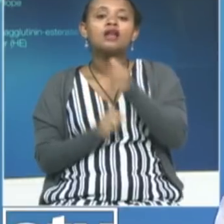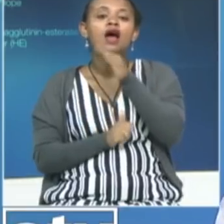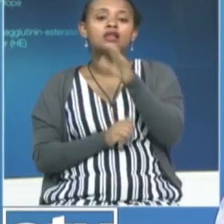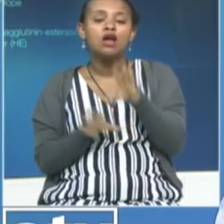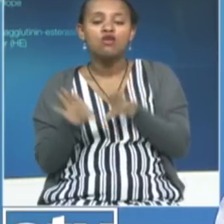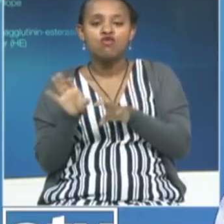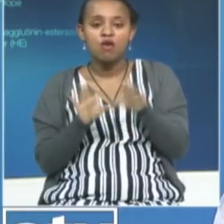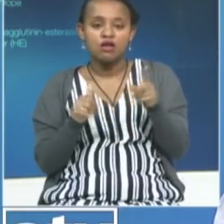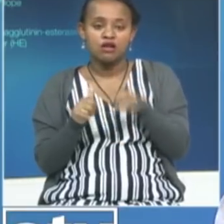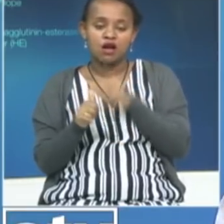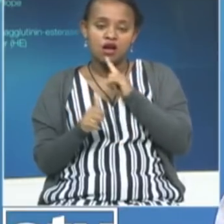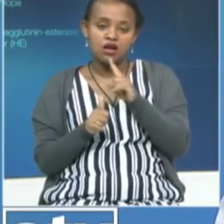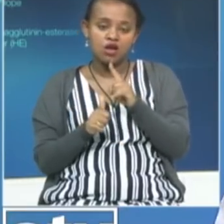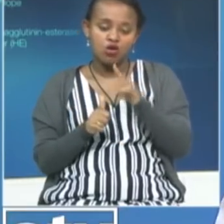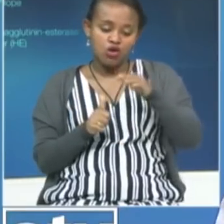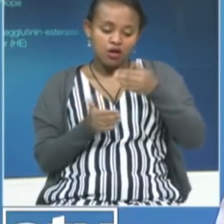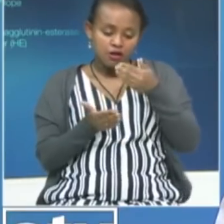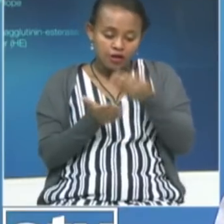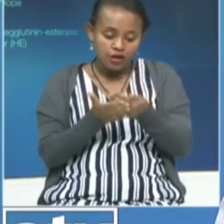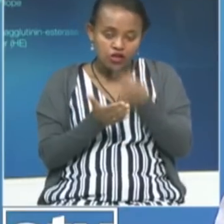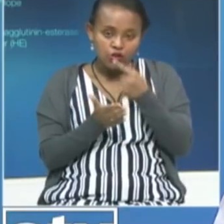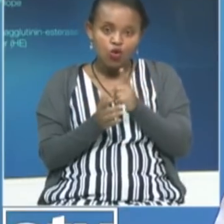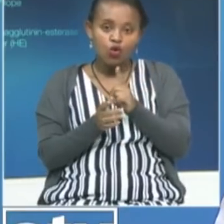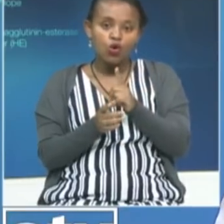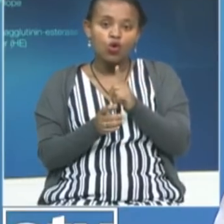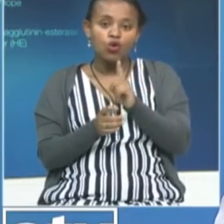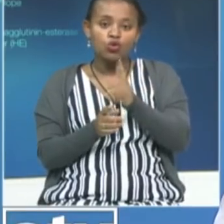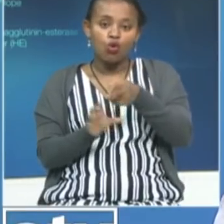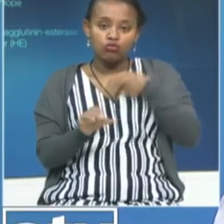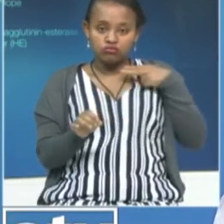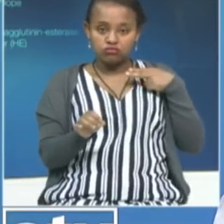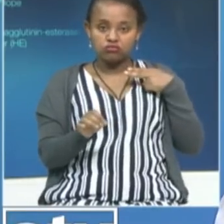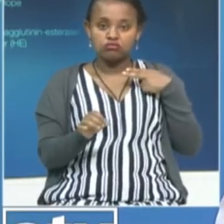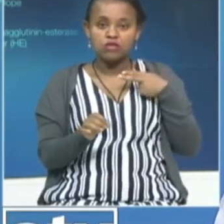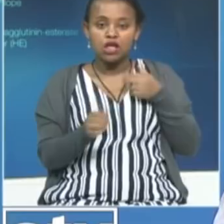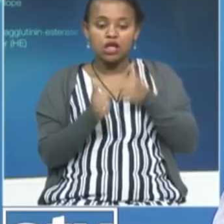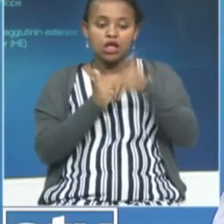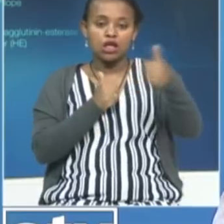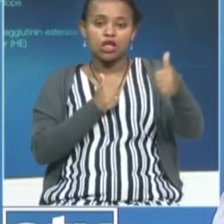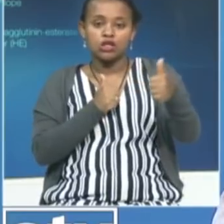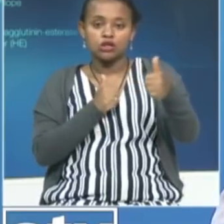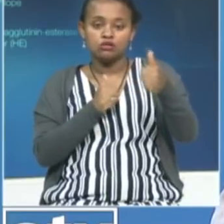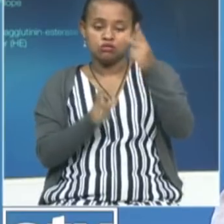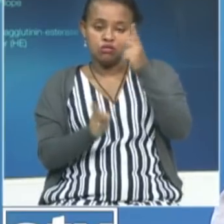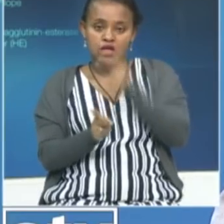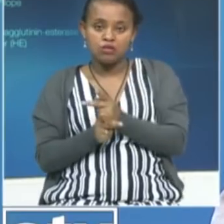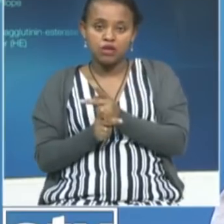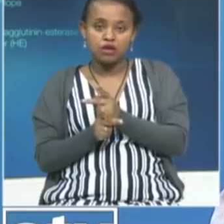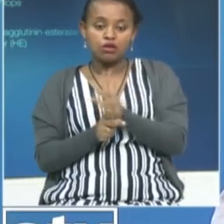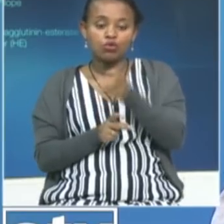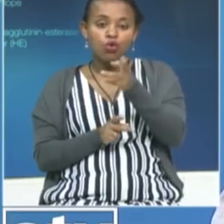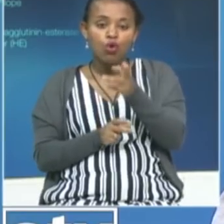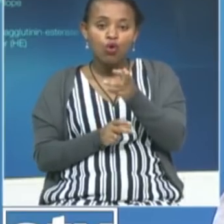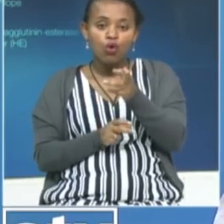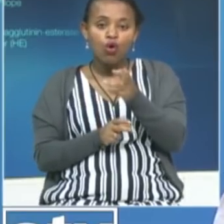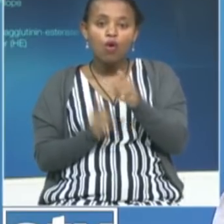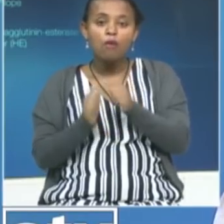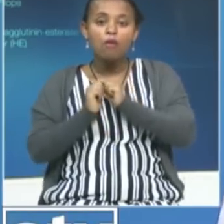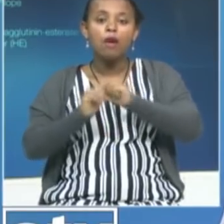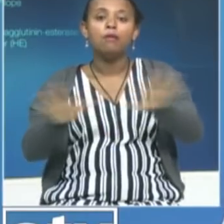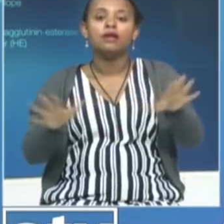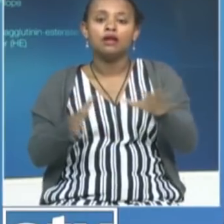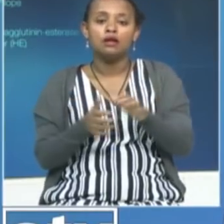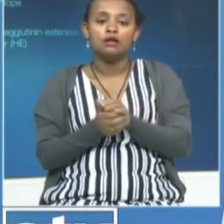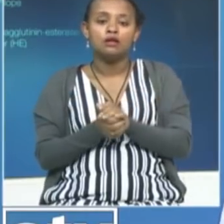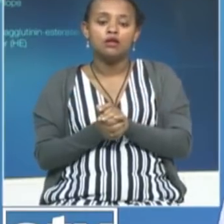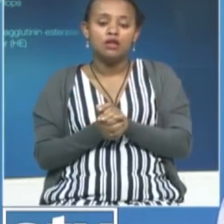ማድረግ አንደኛው ነው። ደረስ ብሎ ቶሎ መውጣት፣ ርቀታችንን ጠብቀን መቀመጥ፣ ቶሎ ወደ መበተን